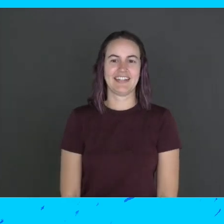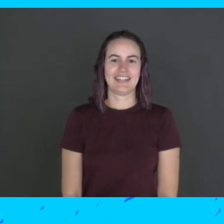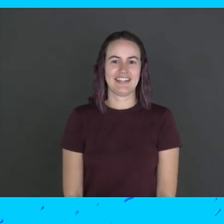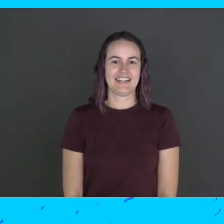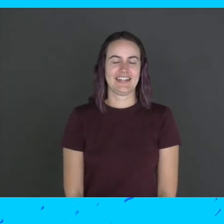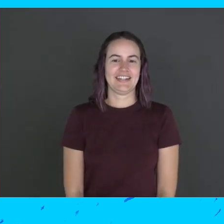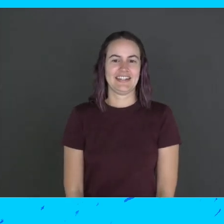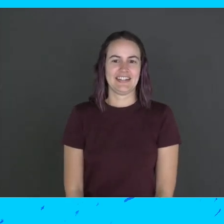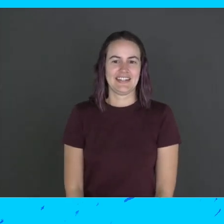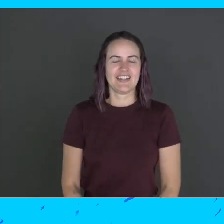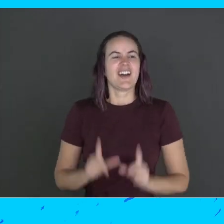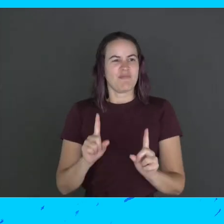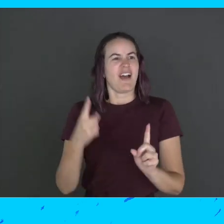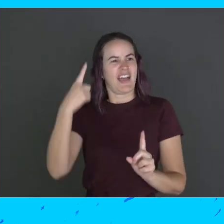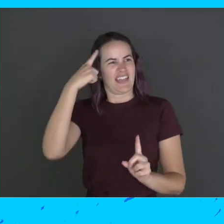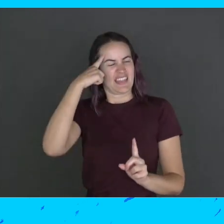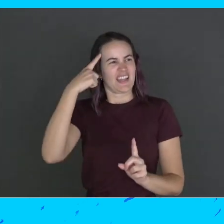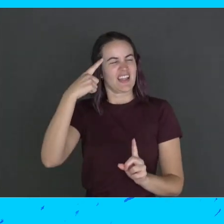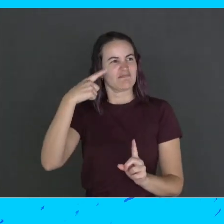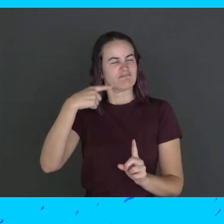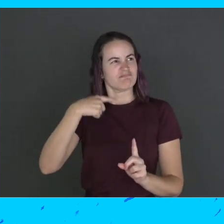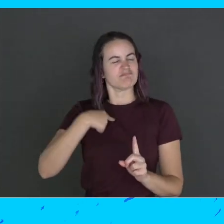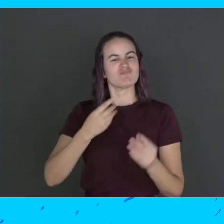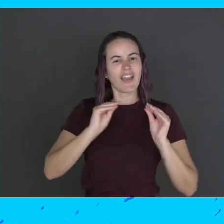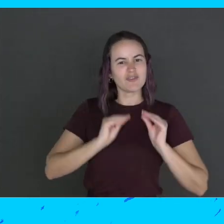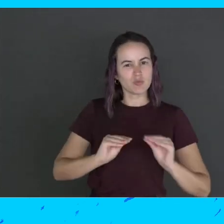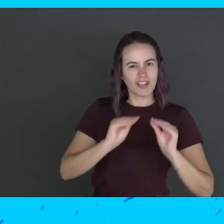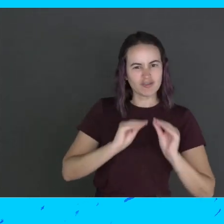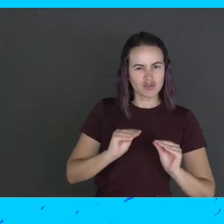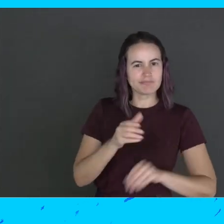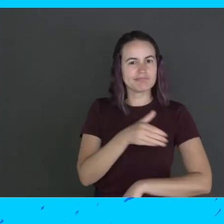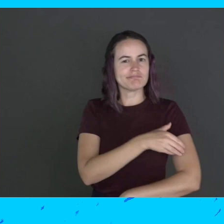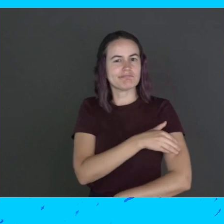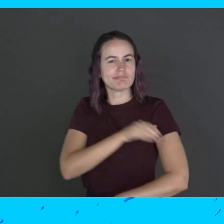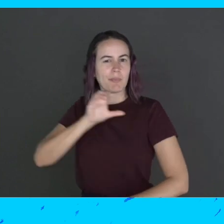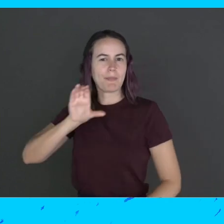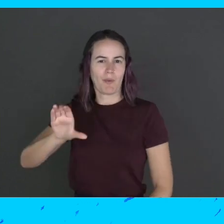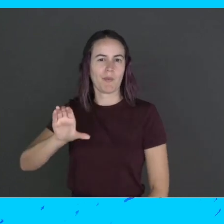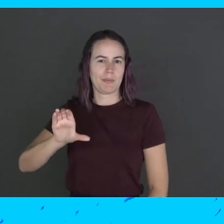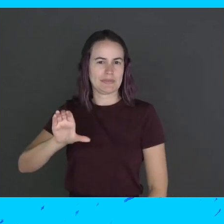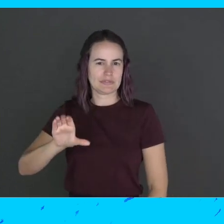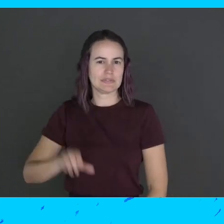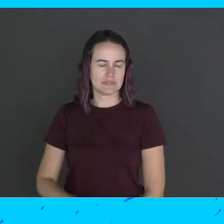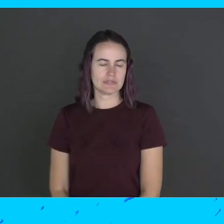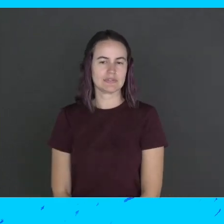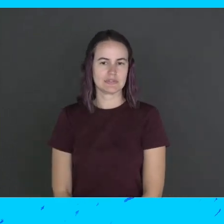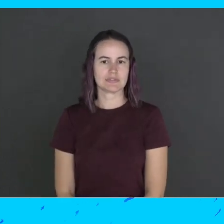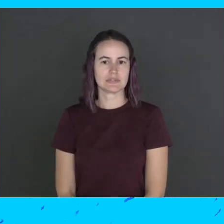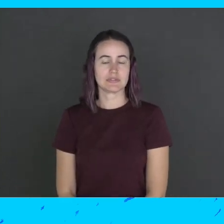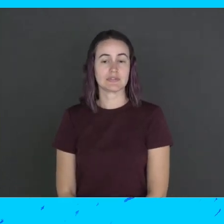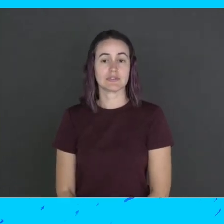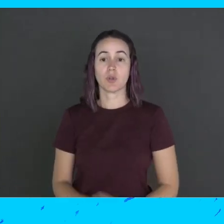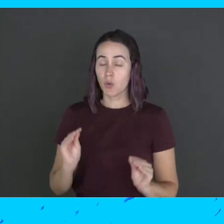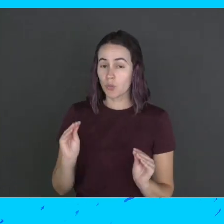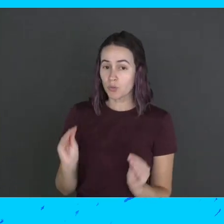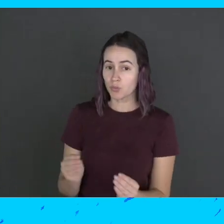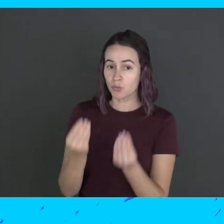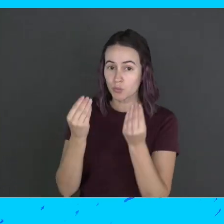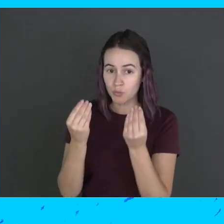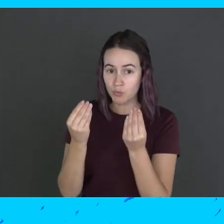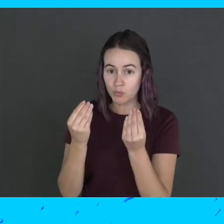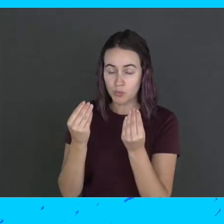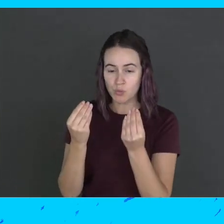que l'éducation et l'autonomisation, c'est une chose qui peut